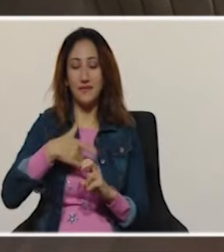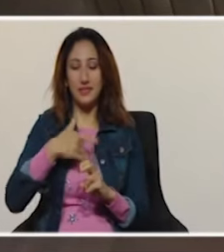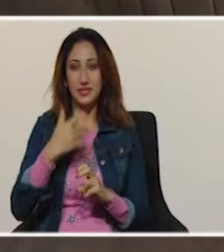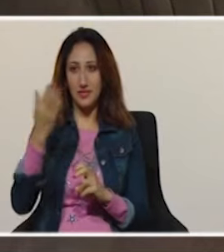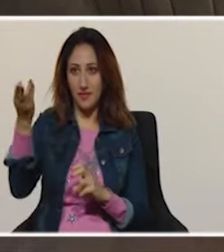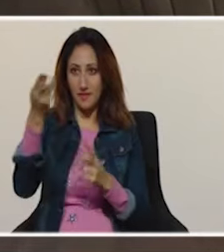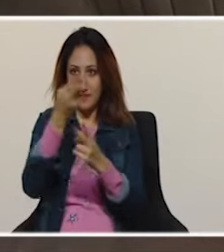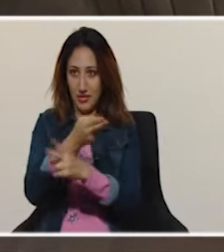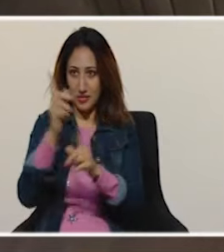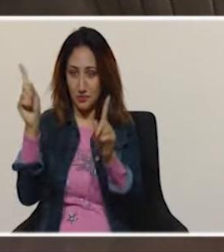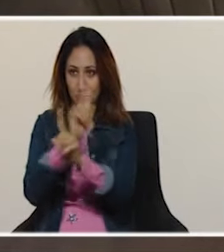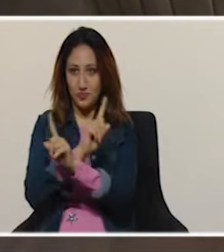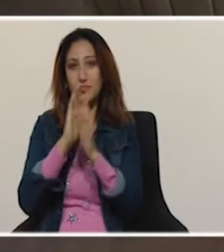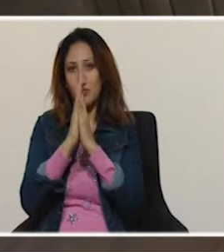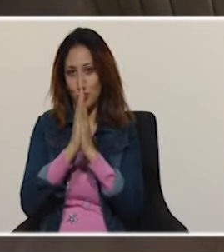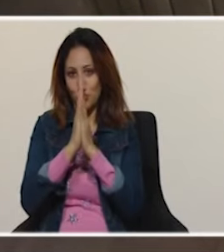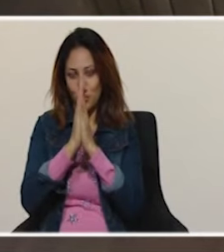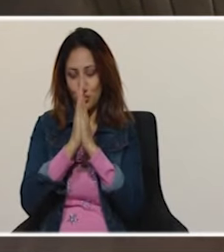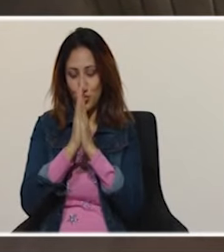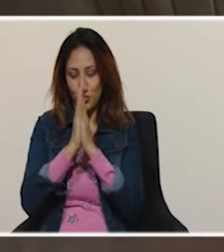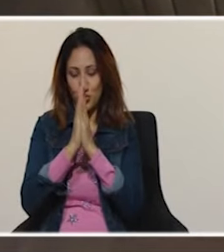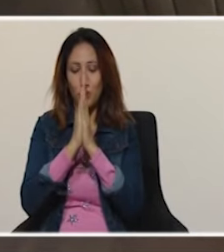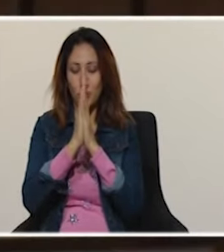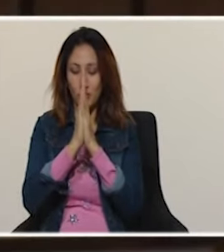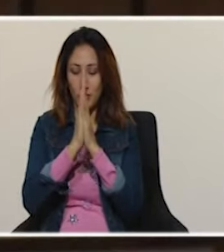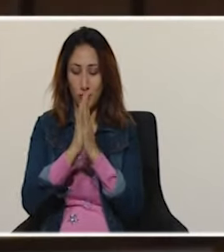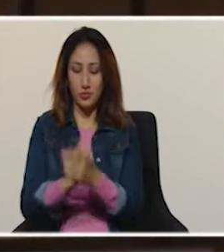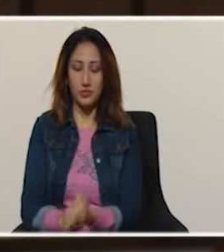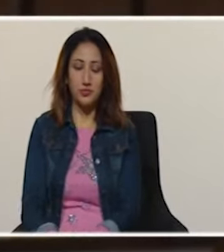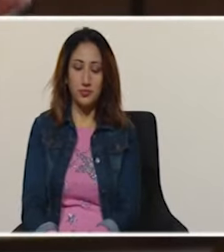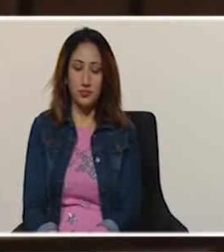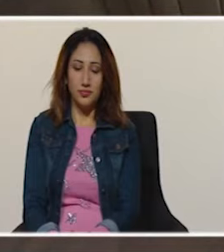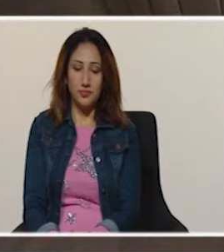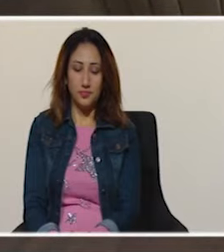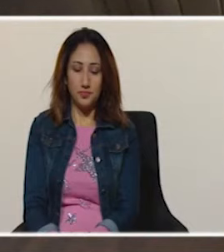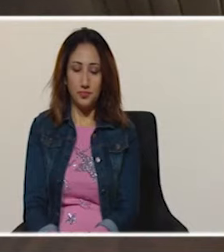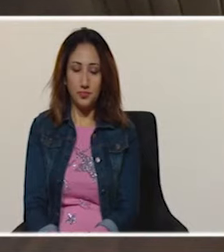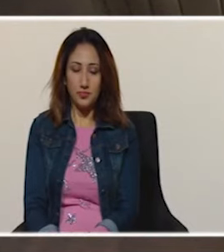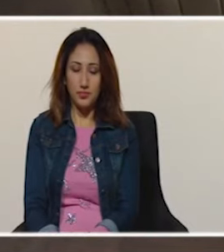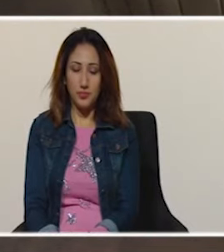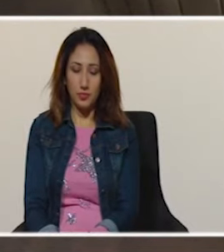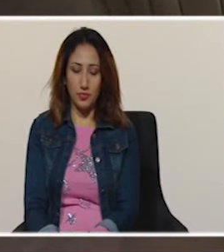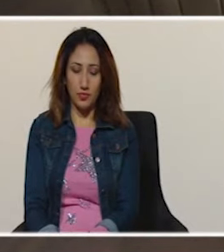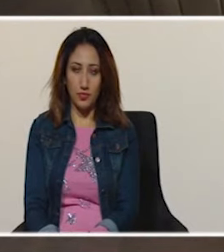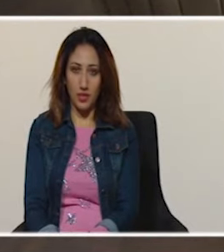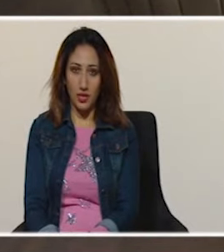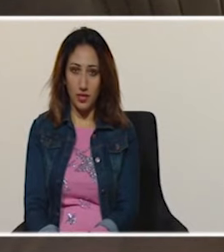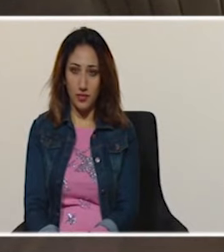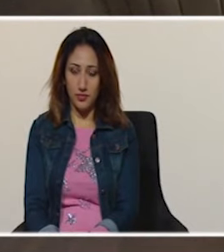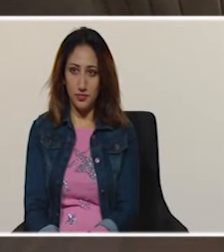سمحت، ارجوك مش هتخس بشي، مش هتحس بشي. تفضل لو سمحت، انا هجيب